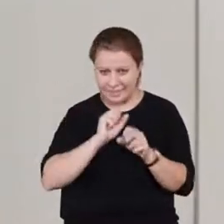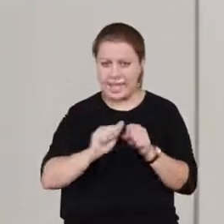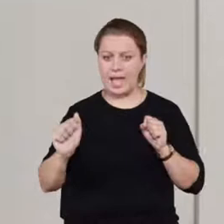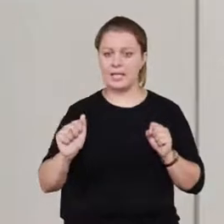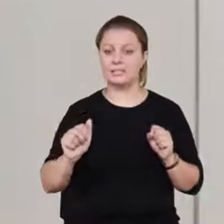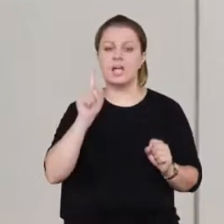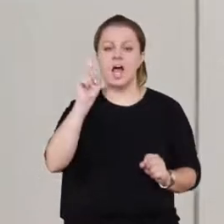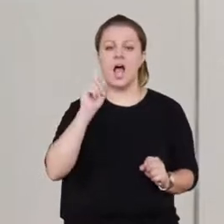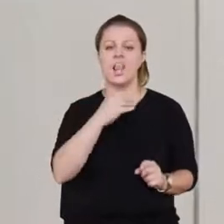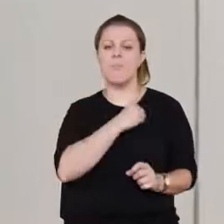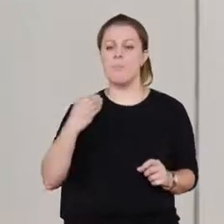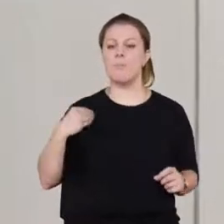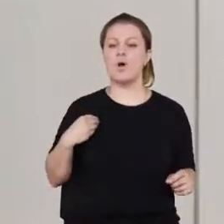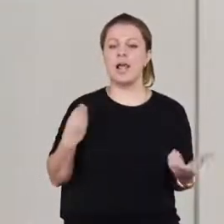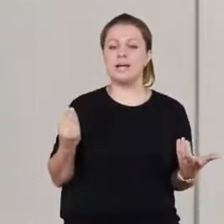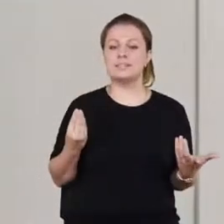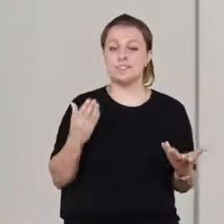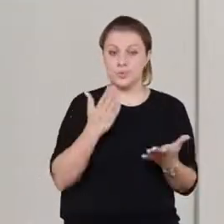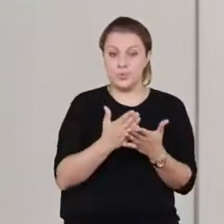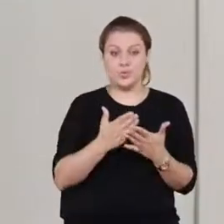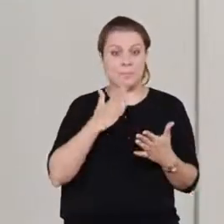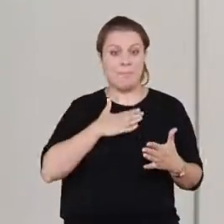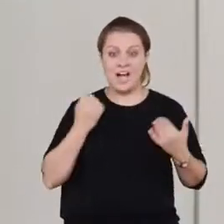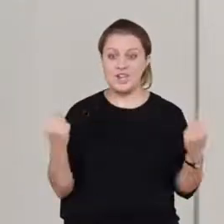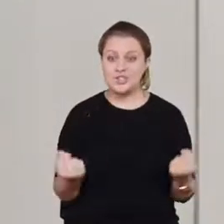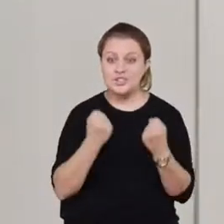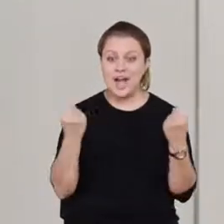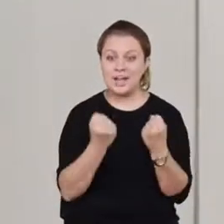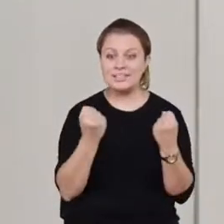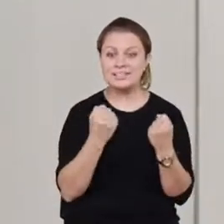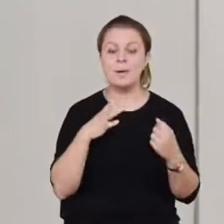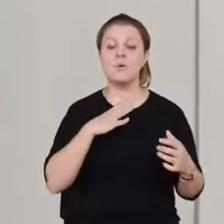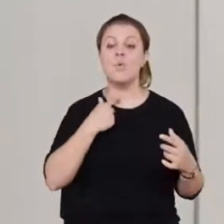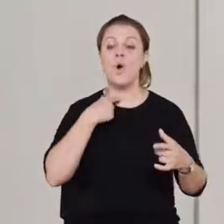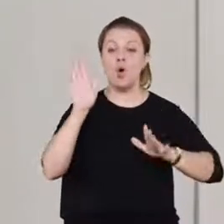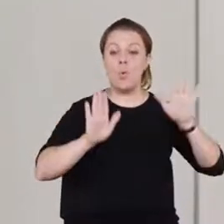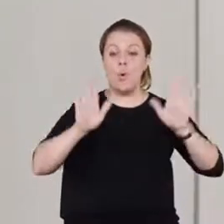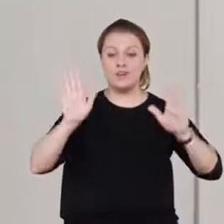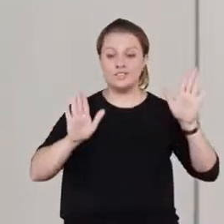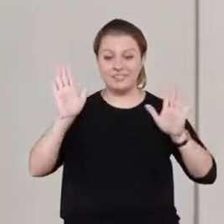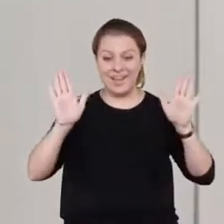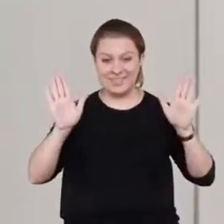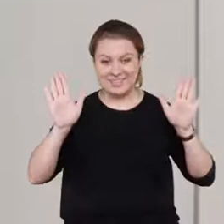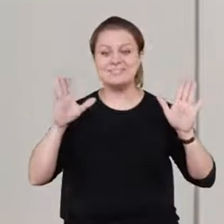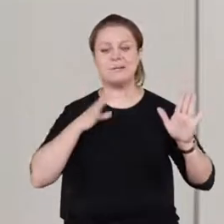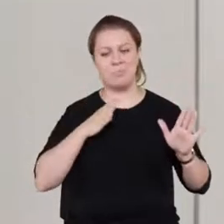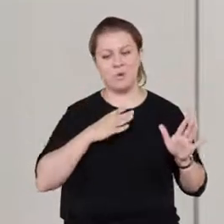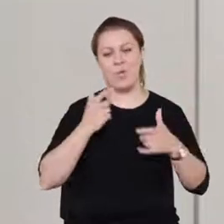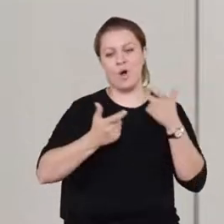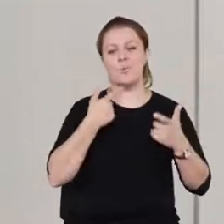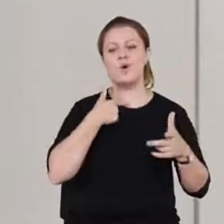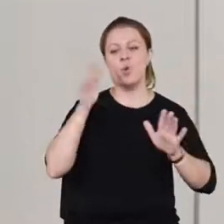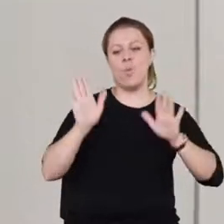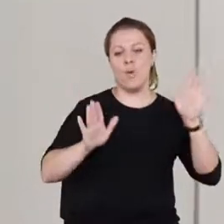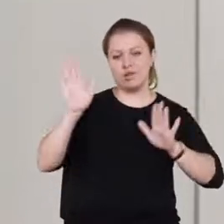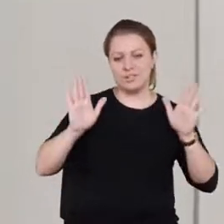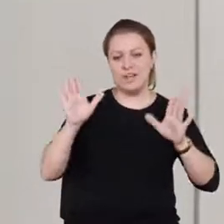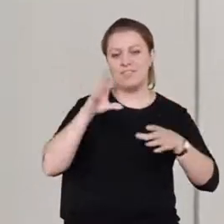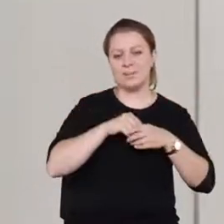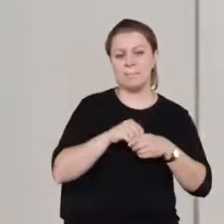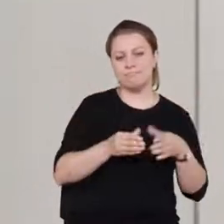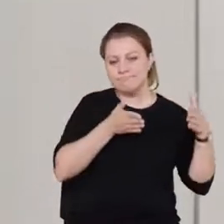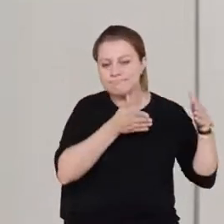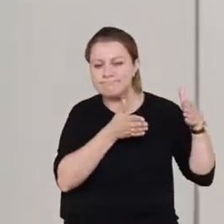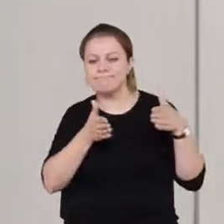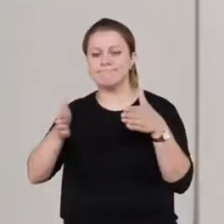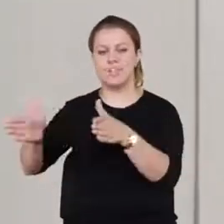naród polski czy Polacy, kiedy dano im szansę, zagłosowali raczej w większej części za tą wizją nacjonalistyczną